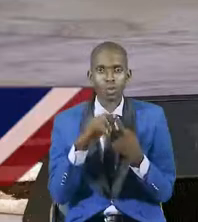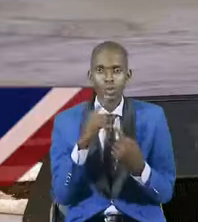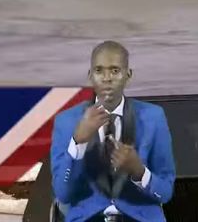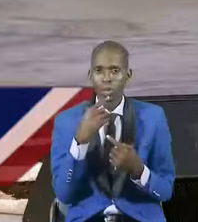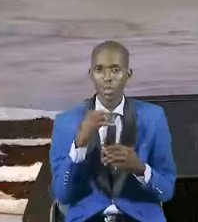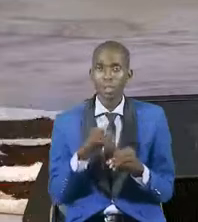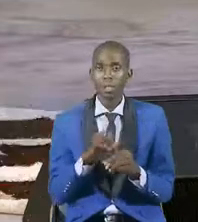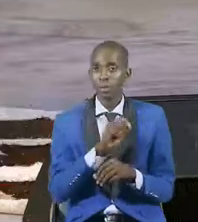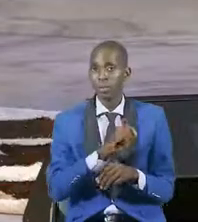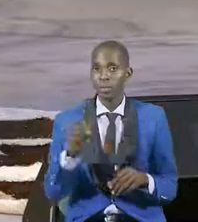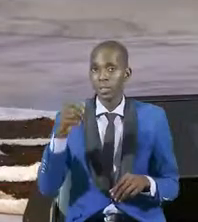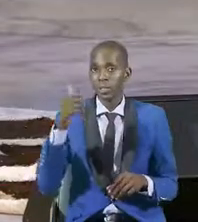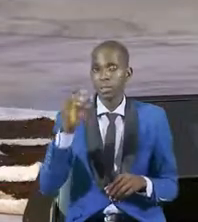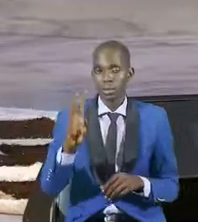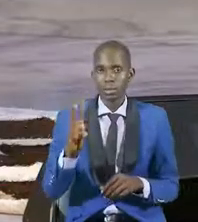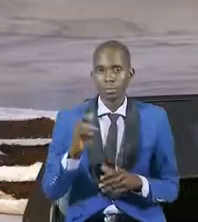dire. Verset 16.